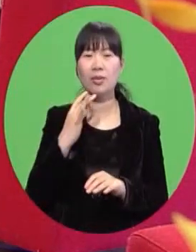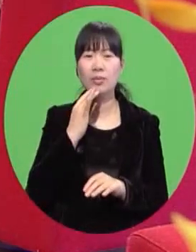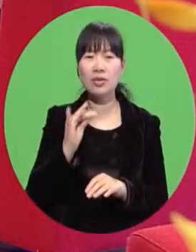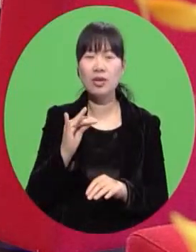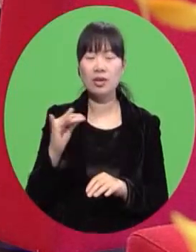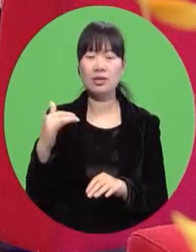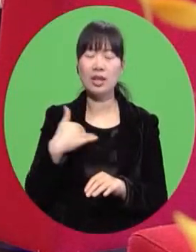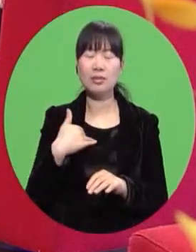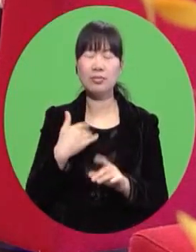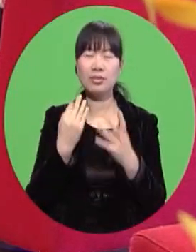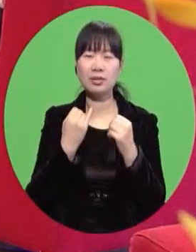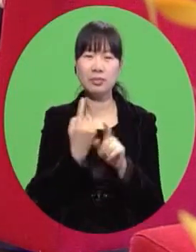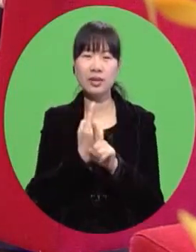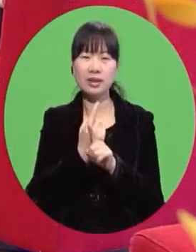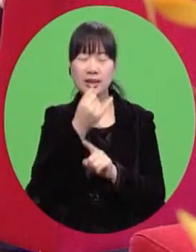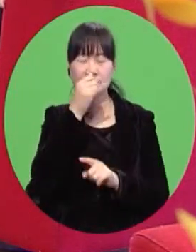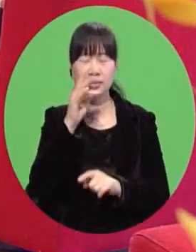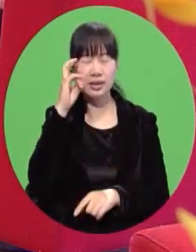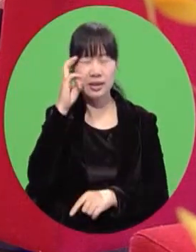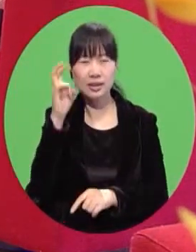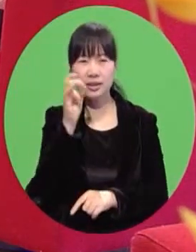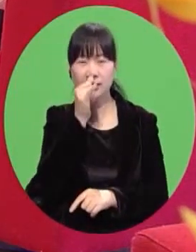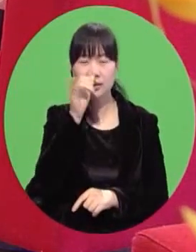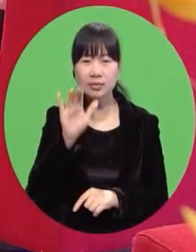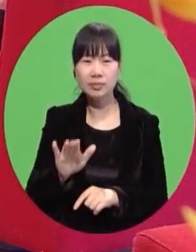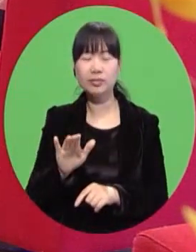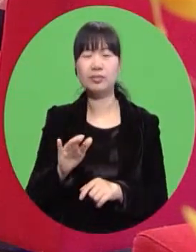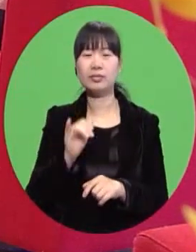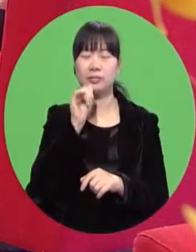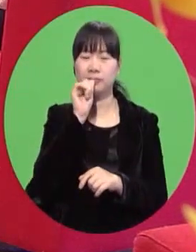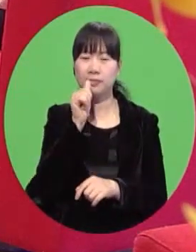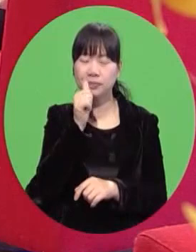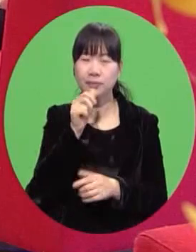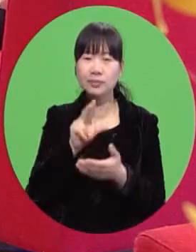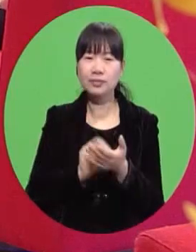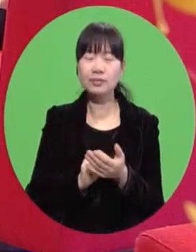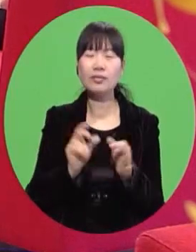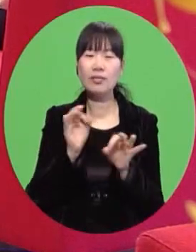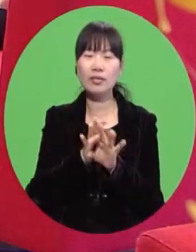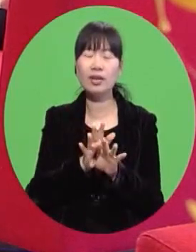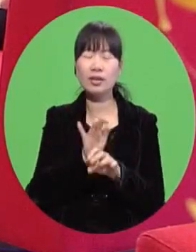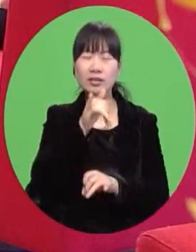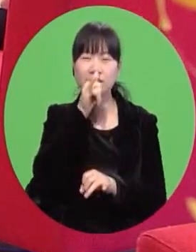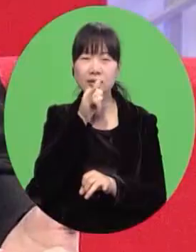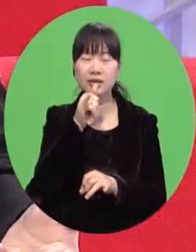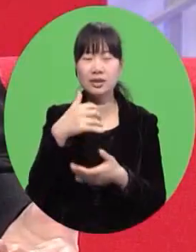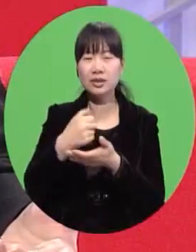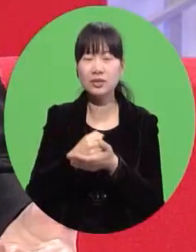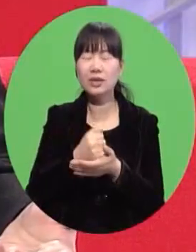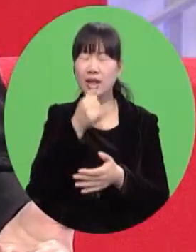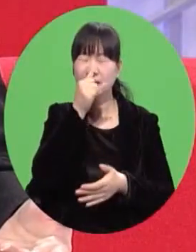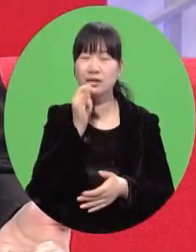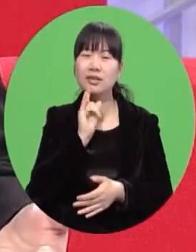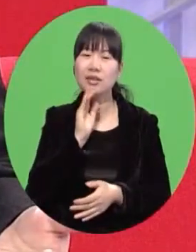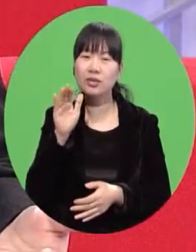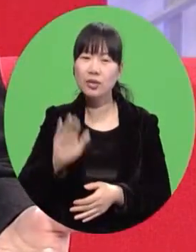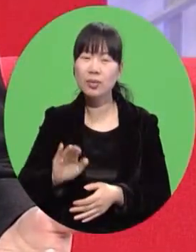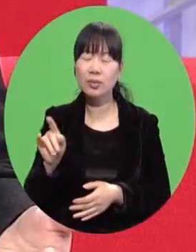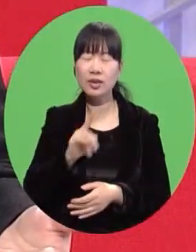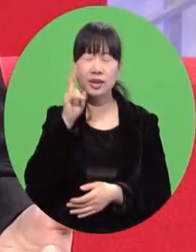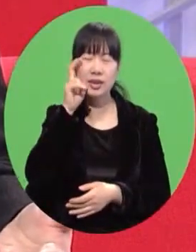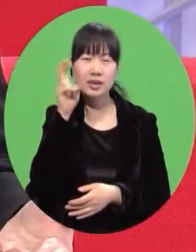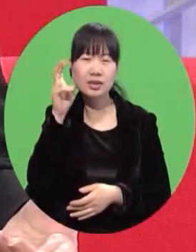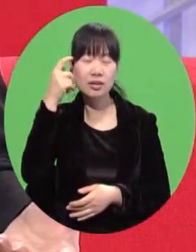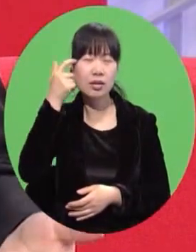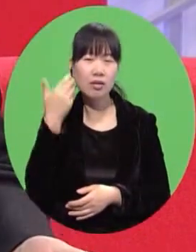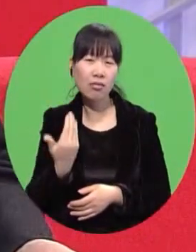많이 바뀌는데요. 이렇게 예측을 해보건데 이 아이는 이제 손톱 뜯는 문제가 좀 없어지거나 또는 가지고 있다 하더라도 뭐가 좀